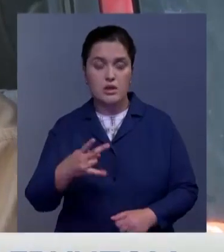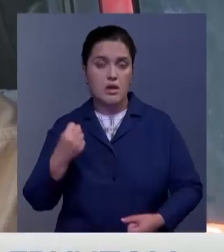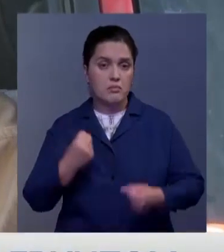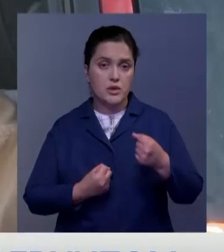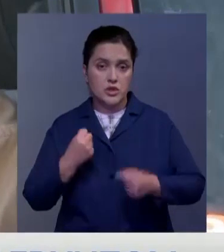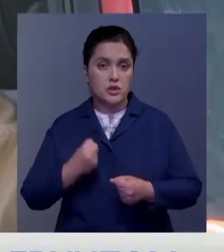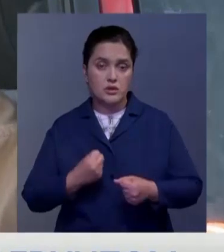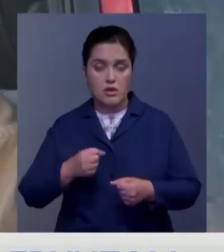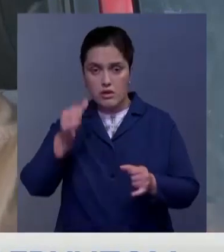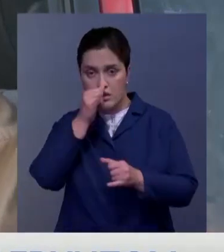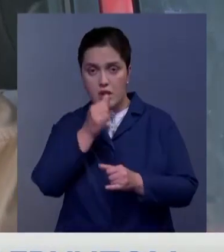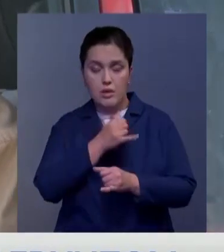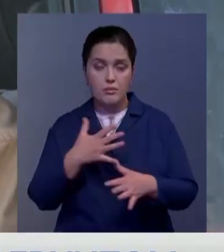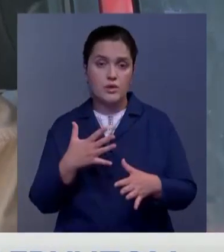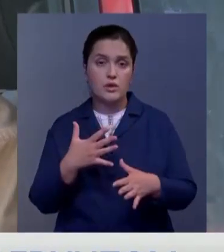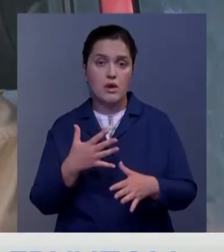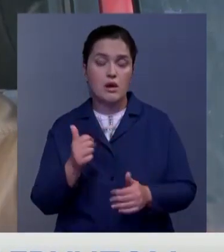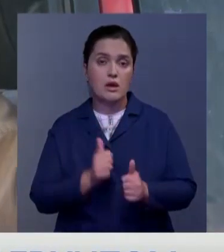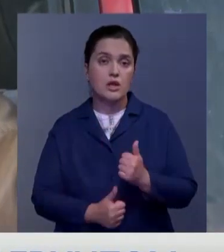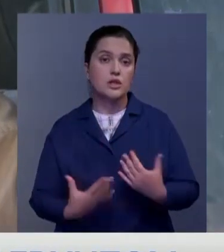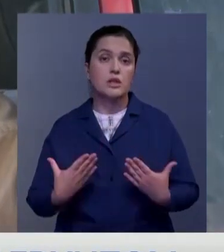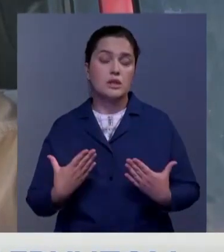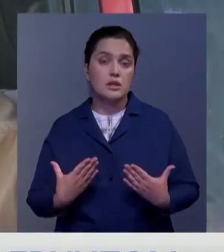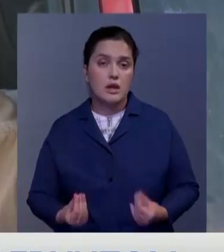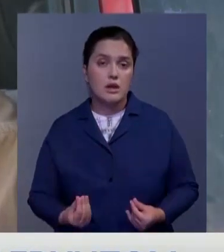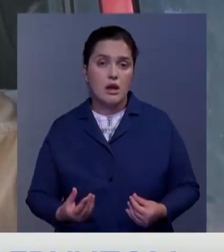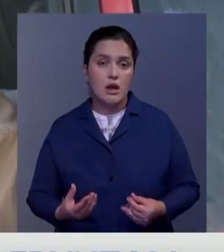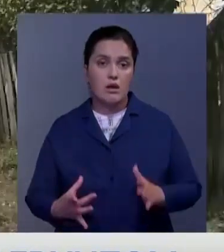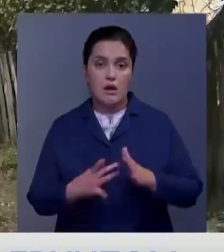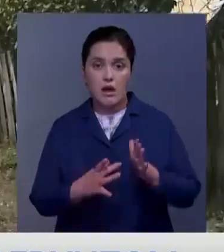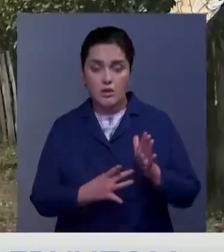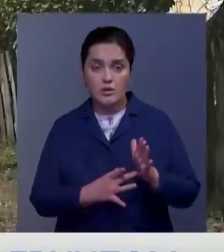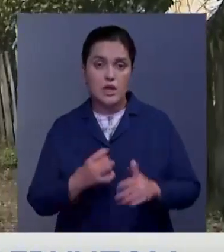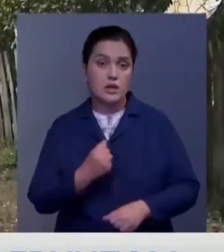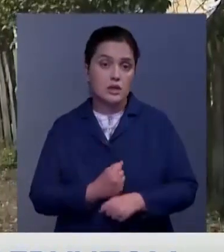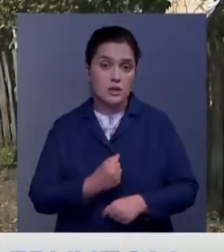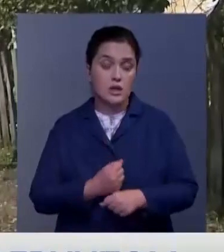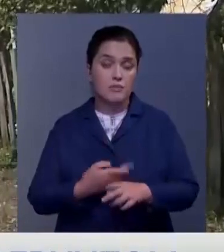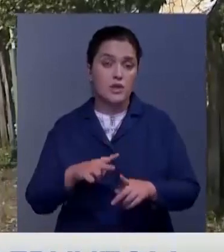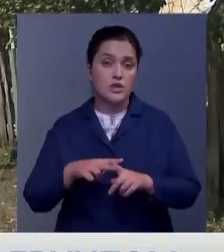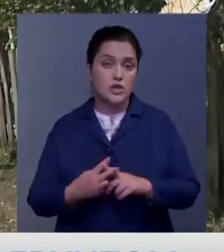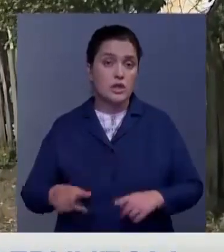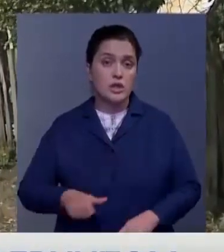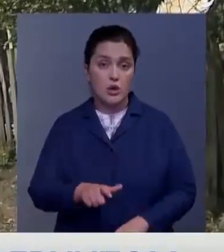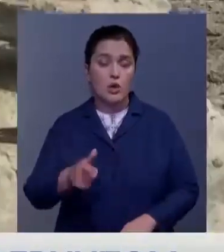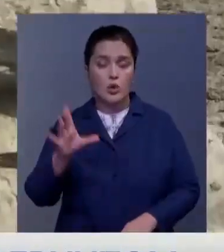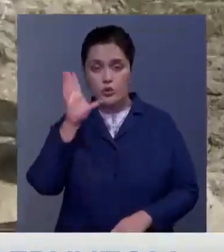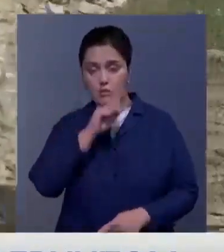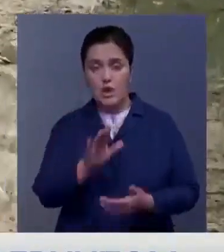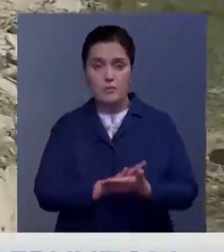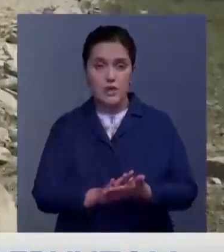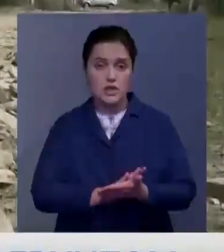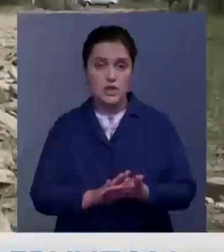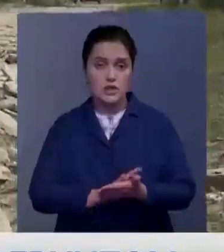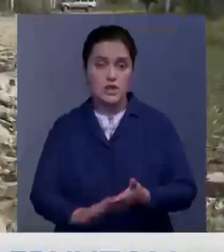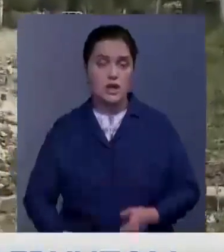не проехать путем. Каждый день колеса только делаешь. При этом часть дорог люди уже успели почистить. Поднять